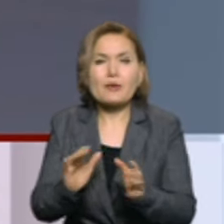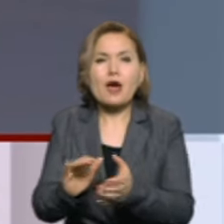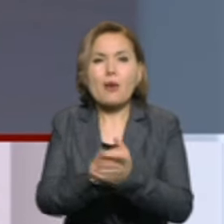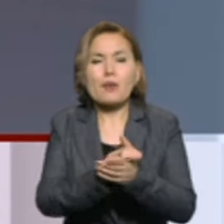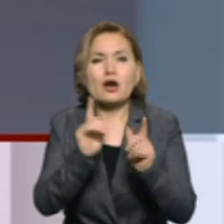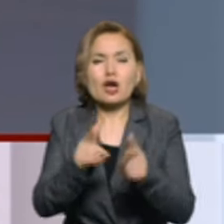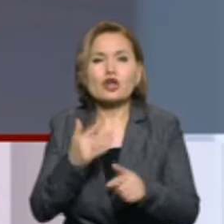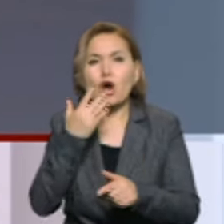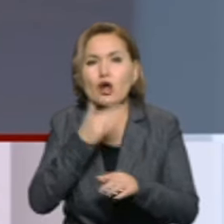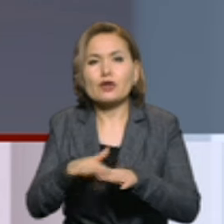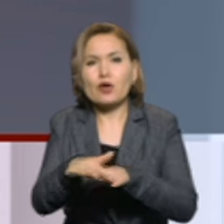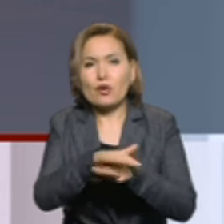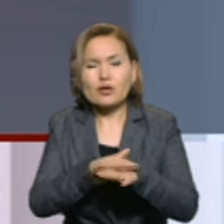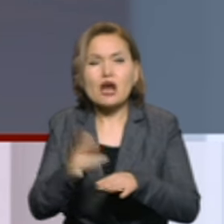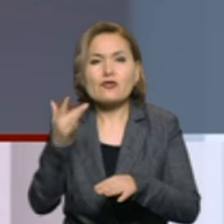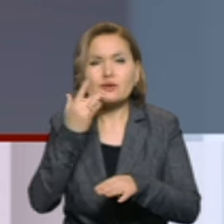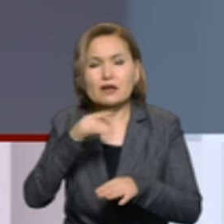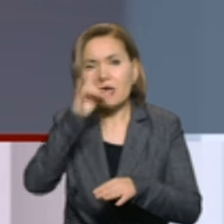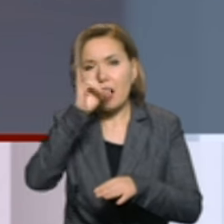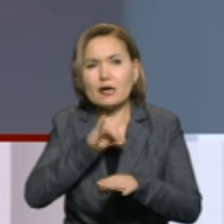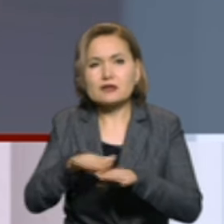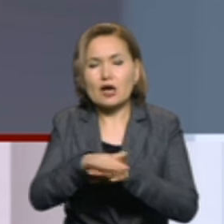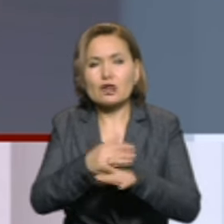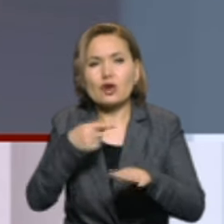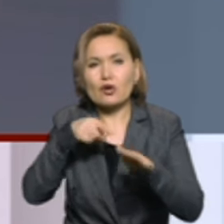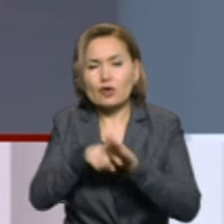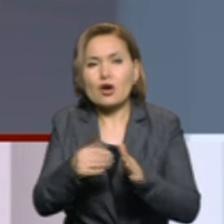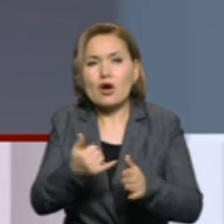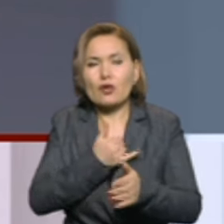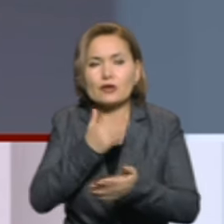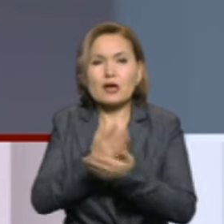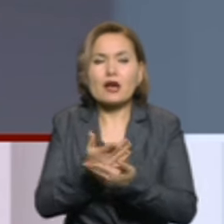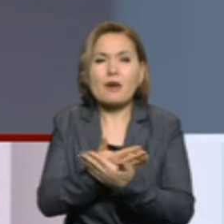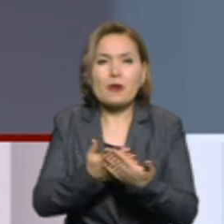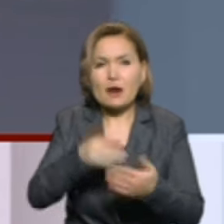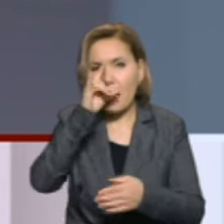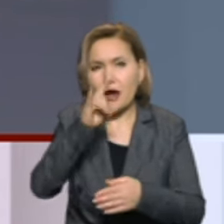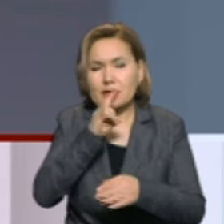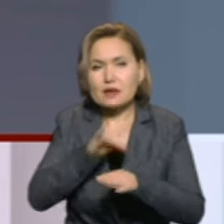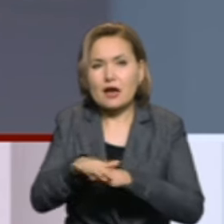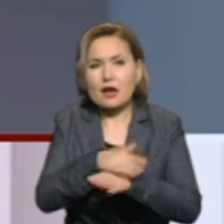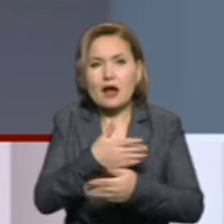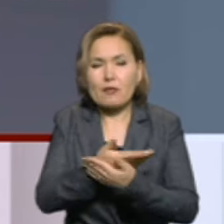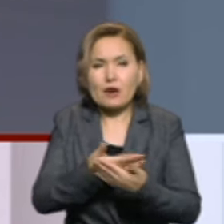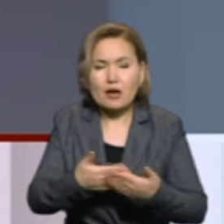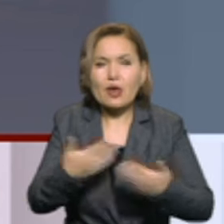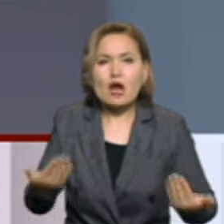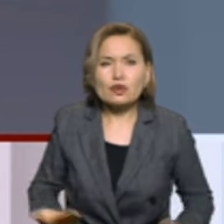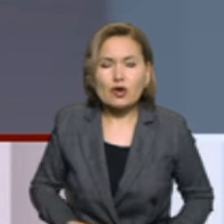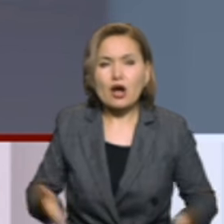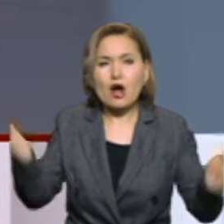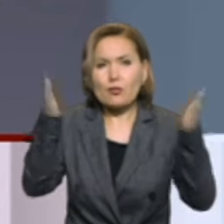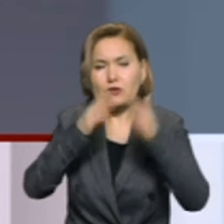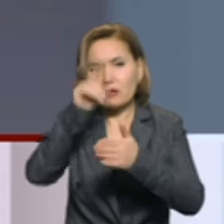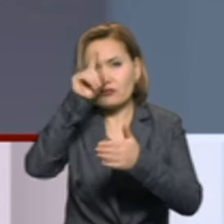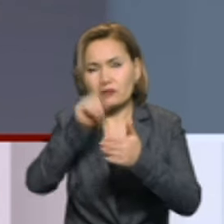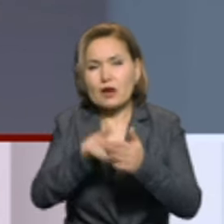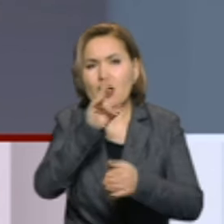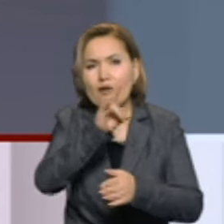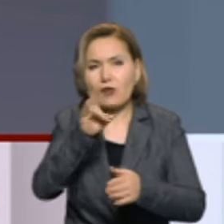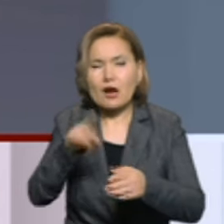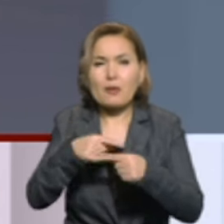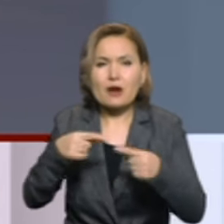пен ұлттық диалогтың өзімізге тән моделін қалыптастыра алдық. Елімізде түрлі діннің өкілдері өздерінің ғибадатханаларында құлшылық ете алады.